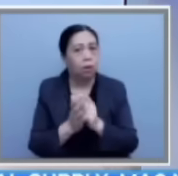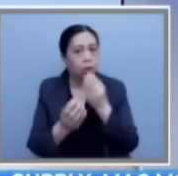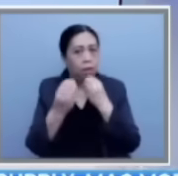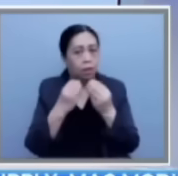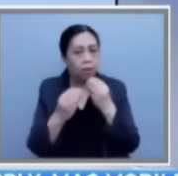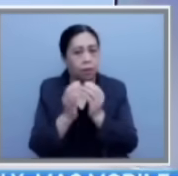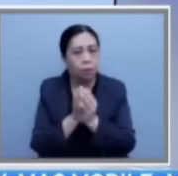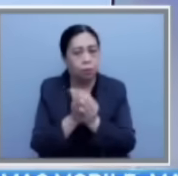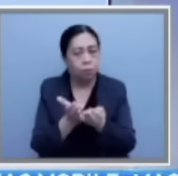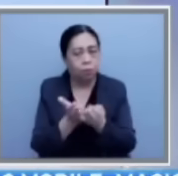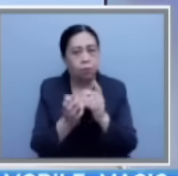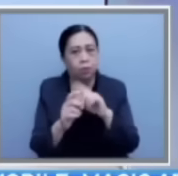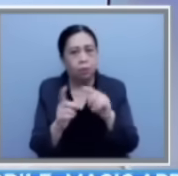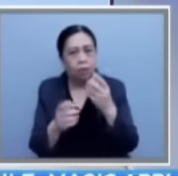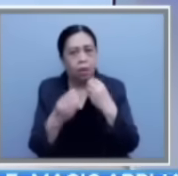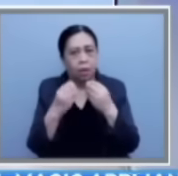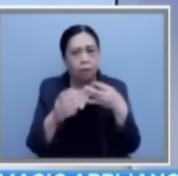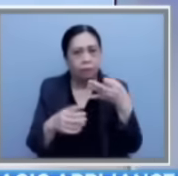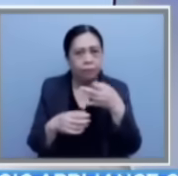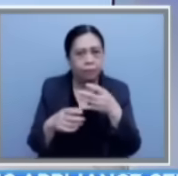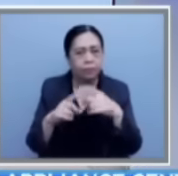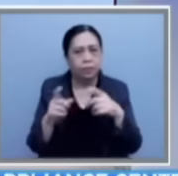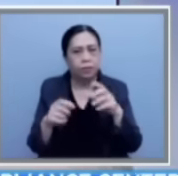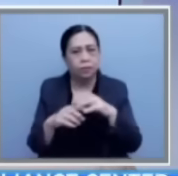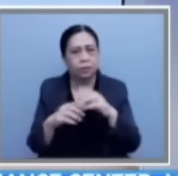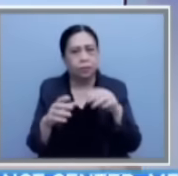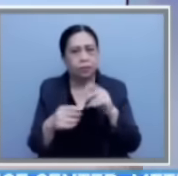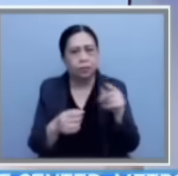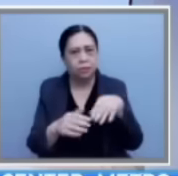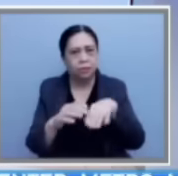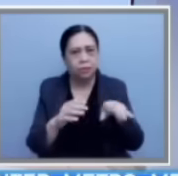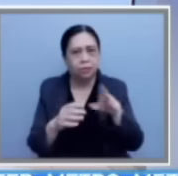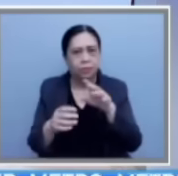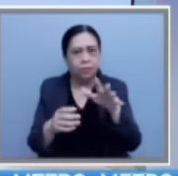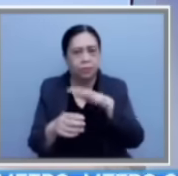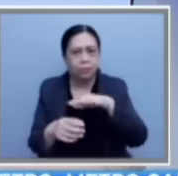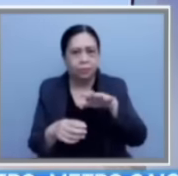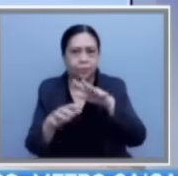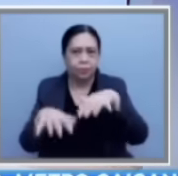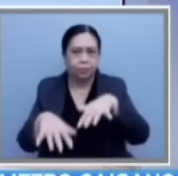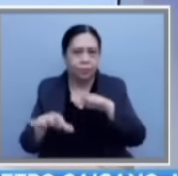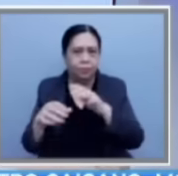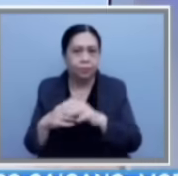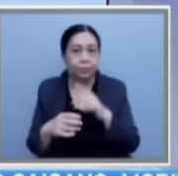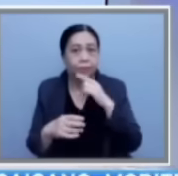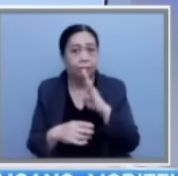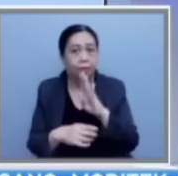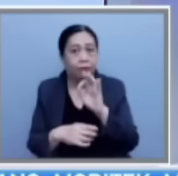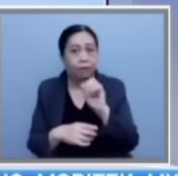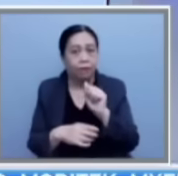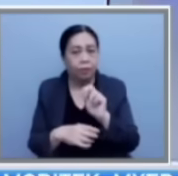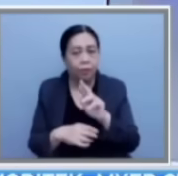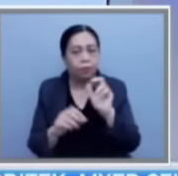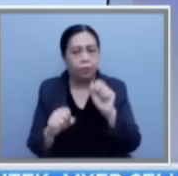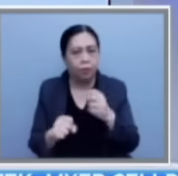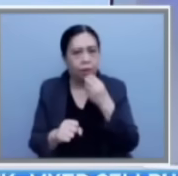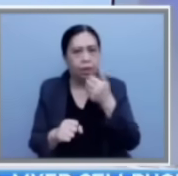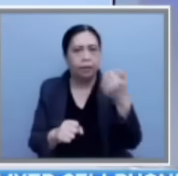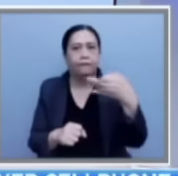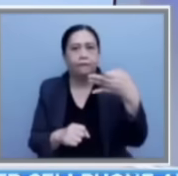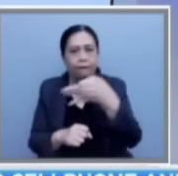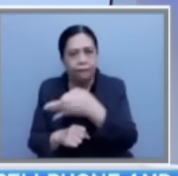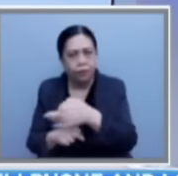shellfish at alamang na galing sa mga naturang lugar na iyan ayon sa bfar pupwede namang kainin ang mga isda pusit at